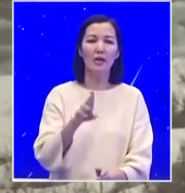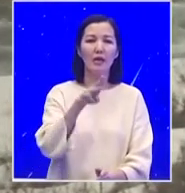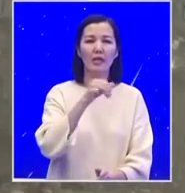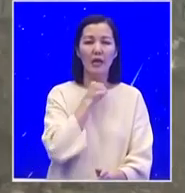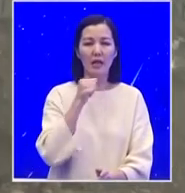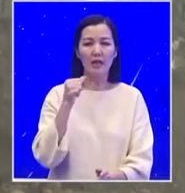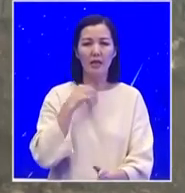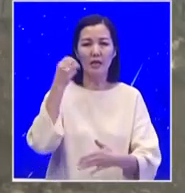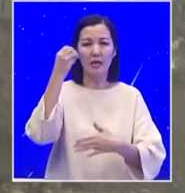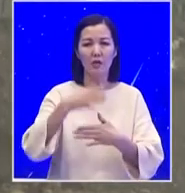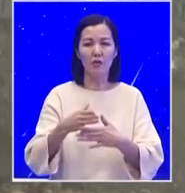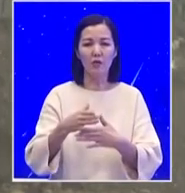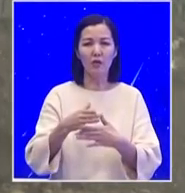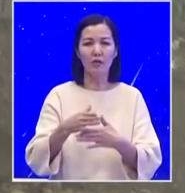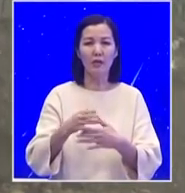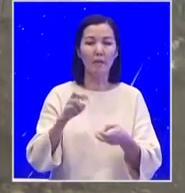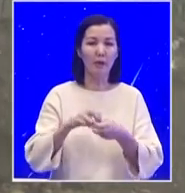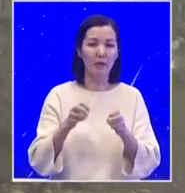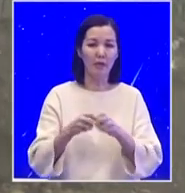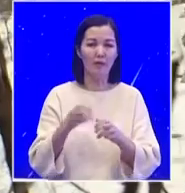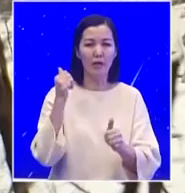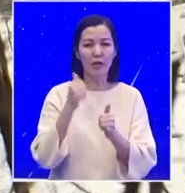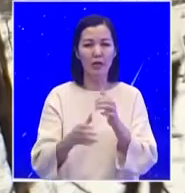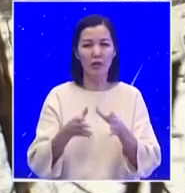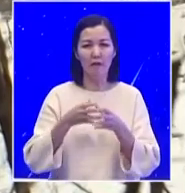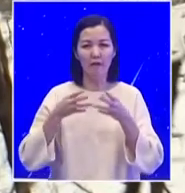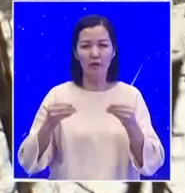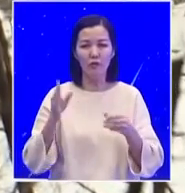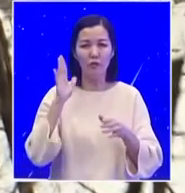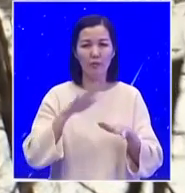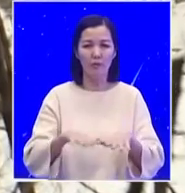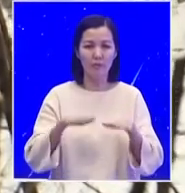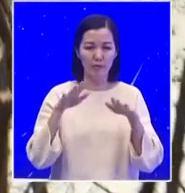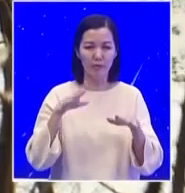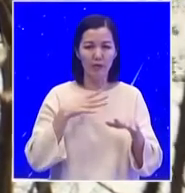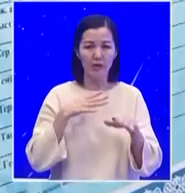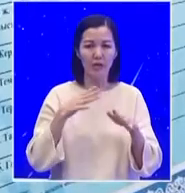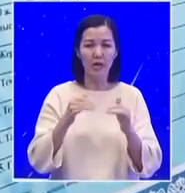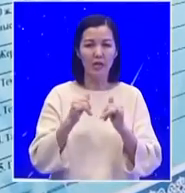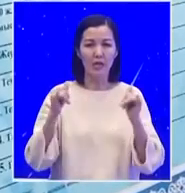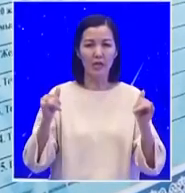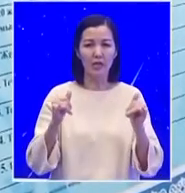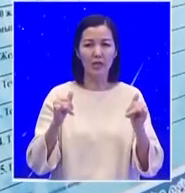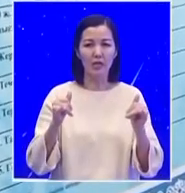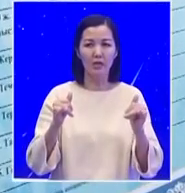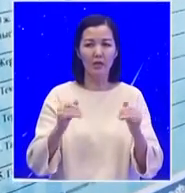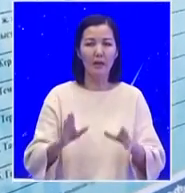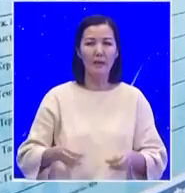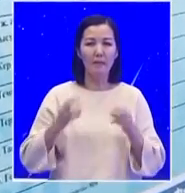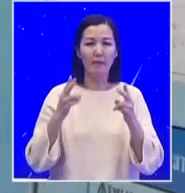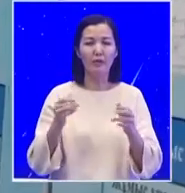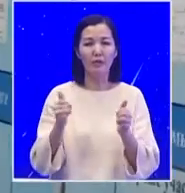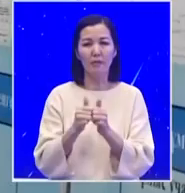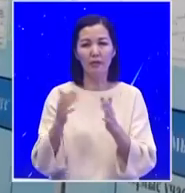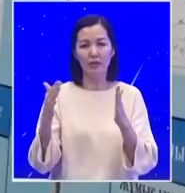районный центр, уже много лет считается проблемной. Каждую весну она омывает берега, тем самым расширяя русло и ставя под угрозу